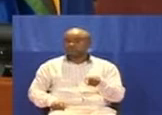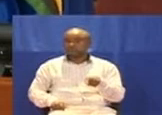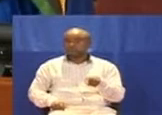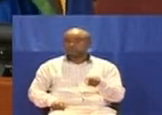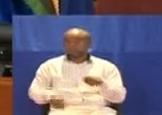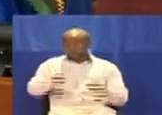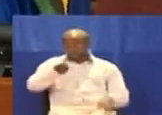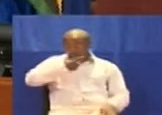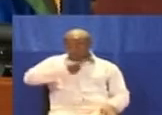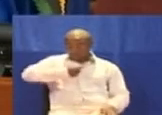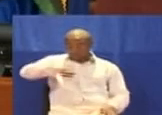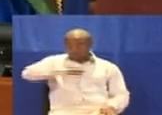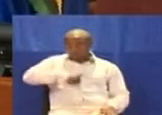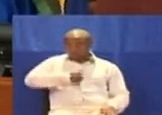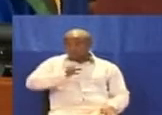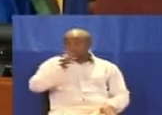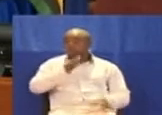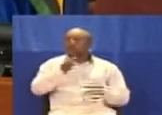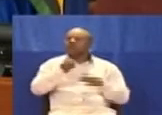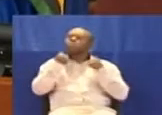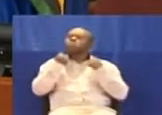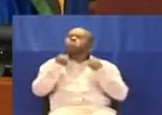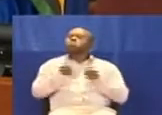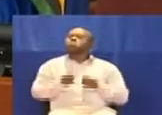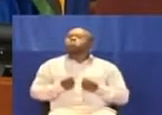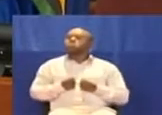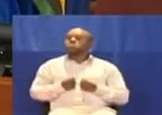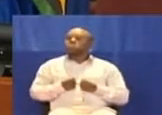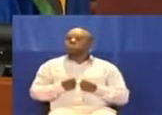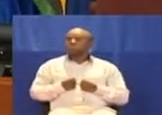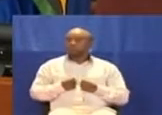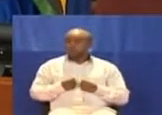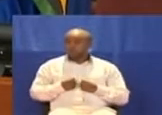Hata sisi wengine tulikuwa tunapata nguvu